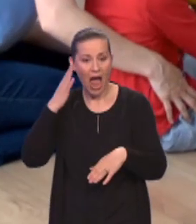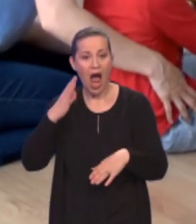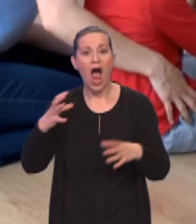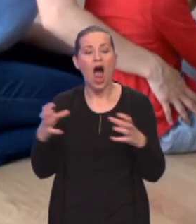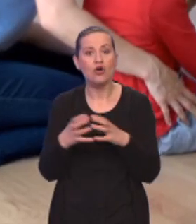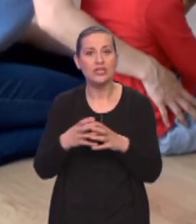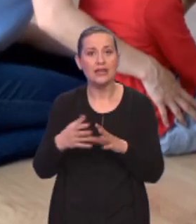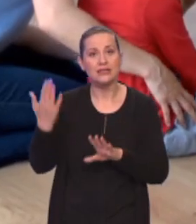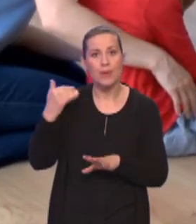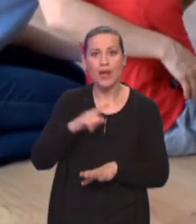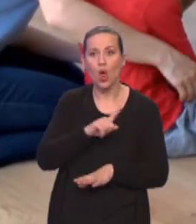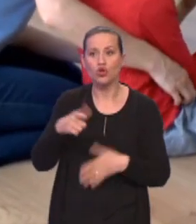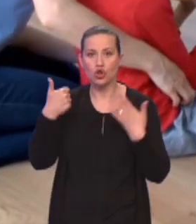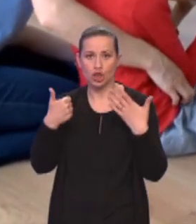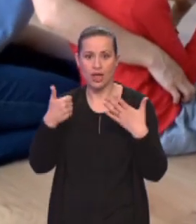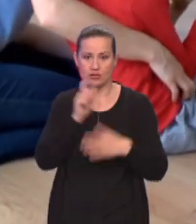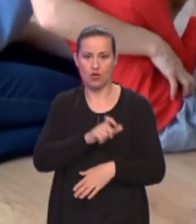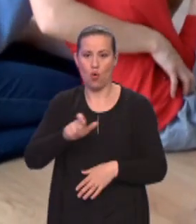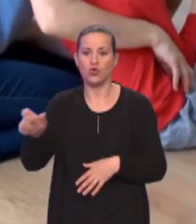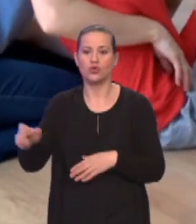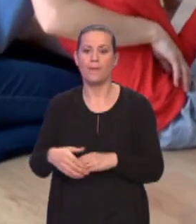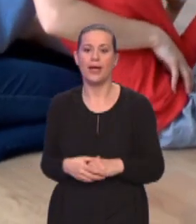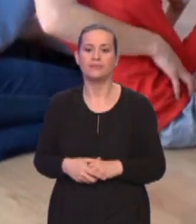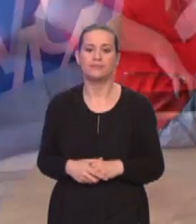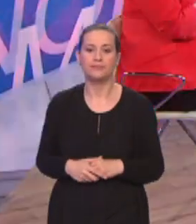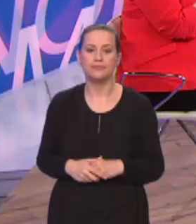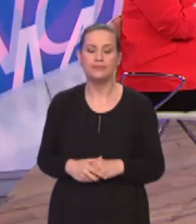bilo smješteno do 6 osoba.